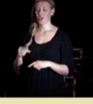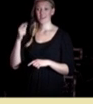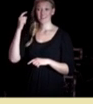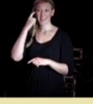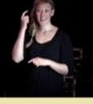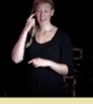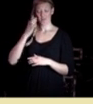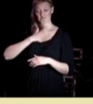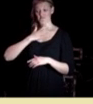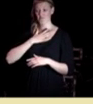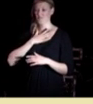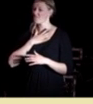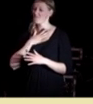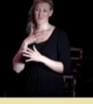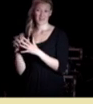det.